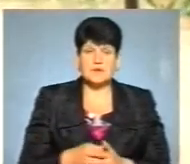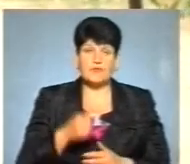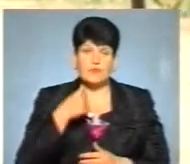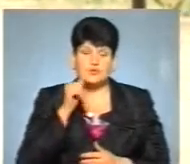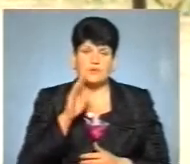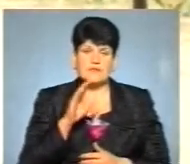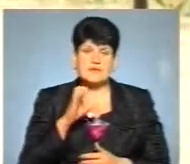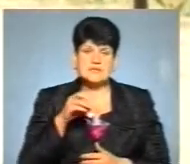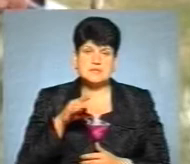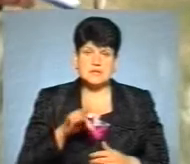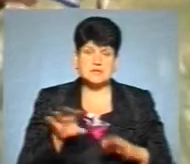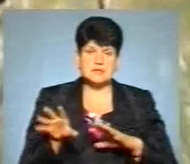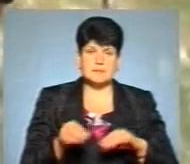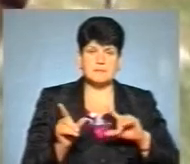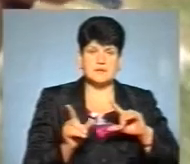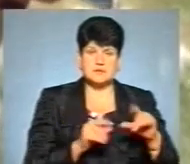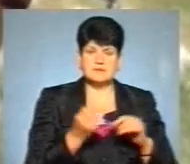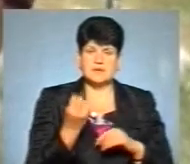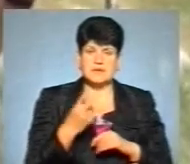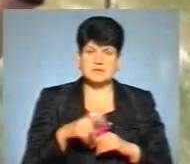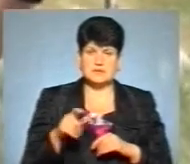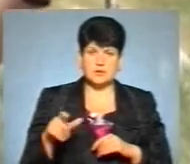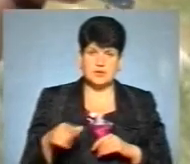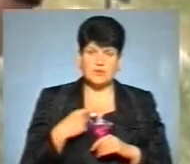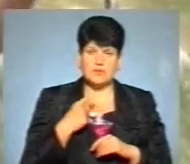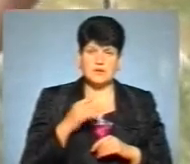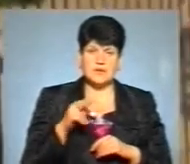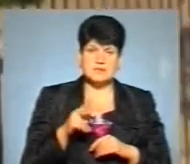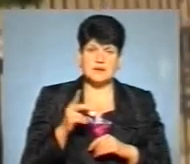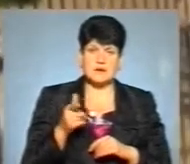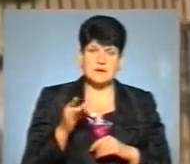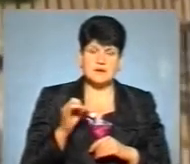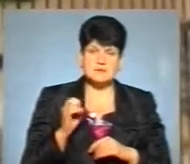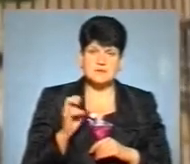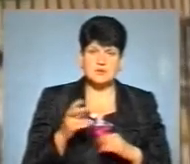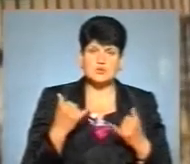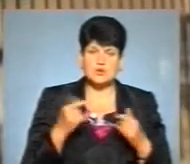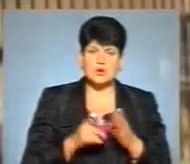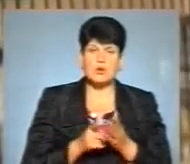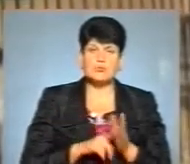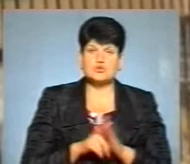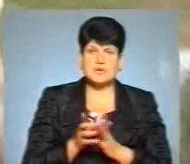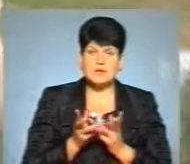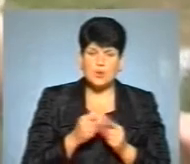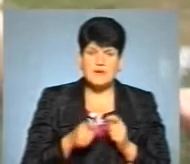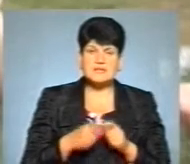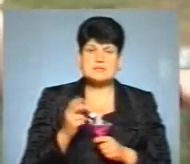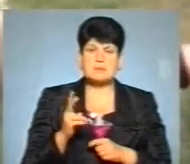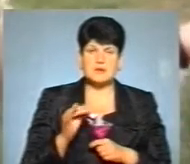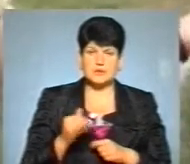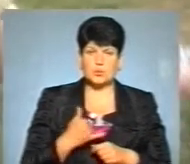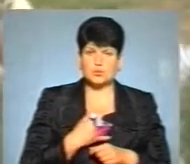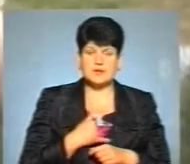Вістрі евакуювали 12 людей, каже голова сільської ради Леся Грицак. За її словами, сьогодні почали підраховувати збитки. У нас